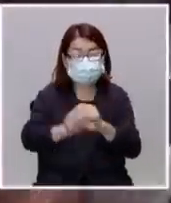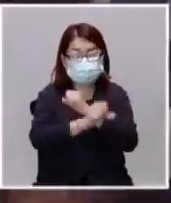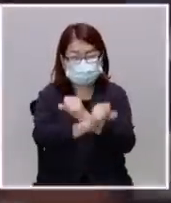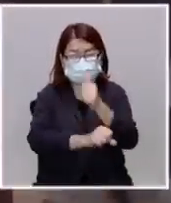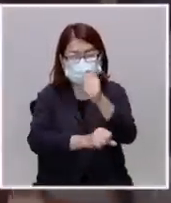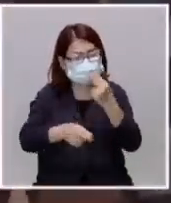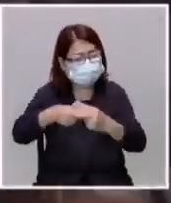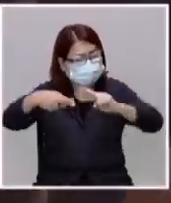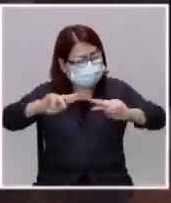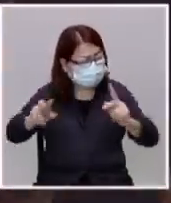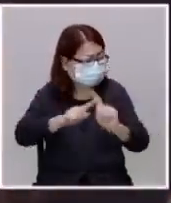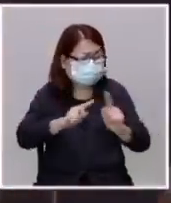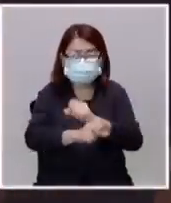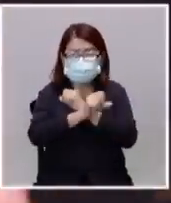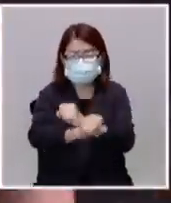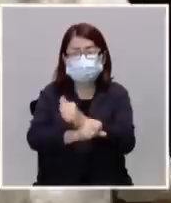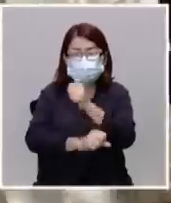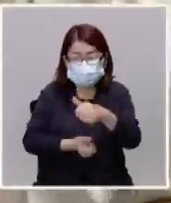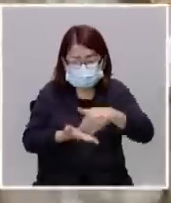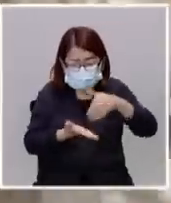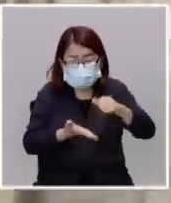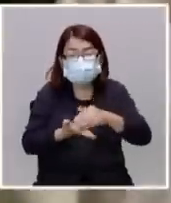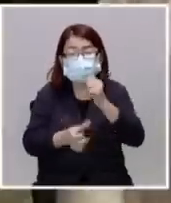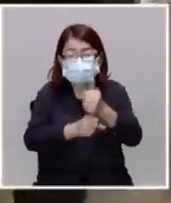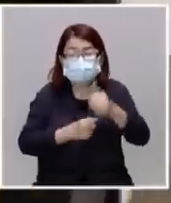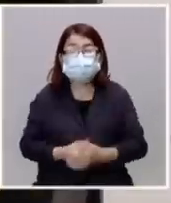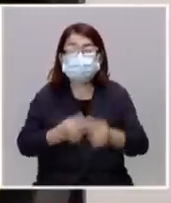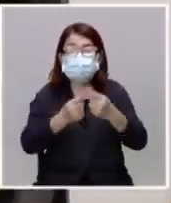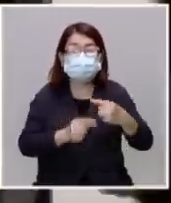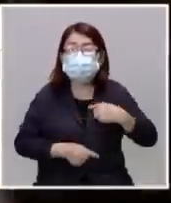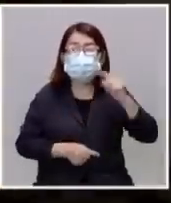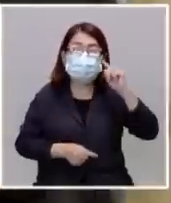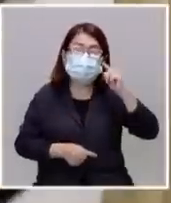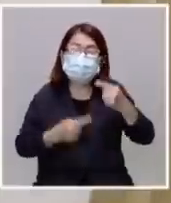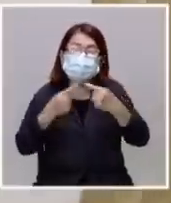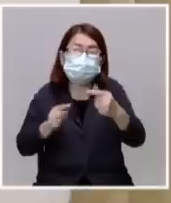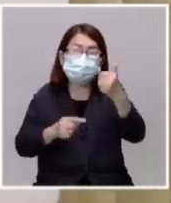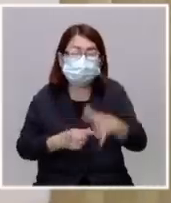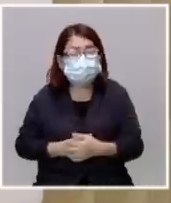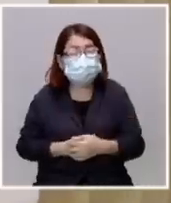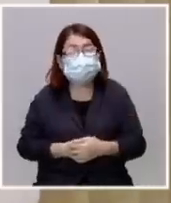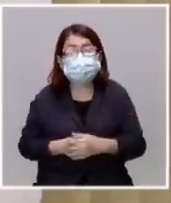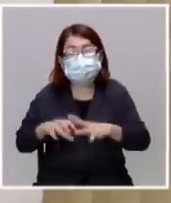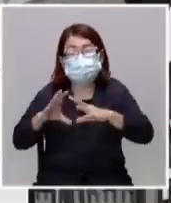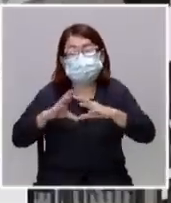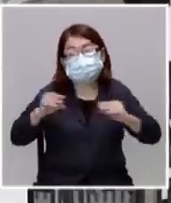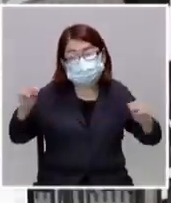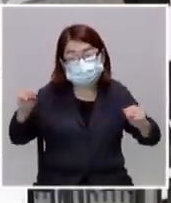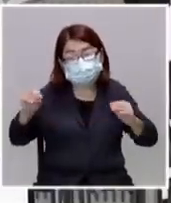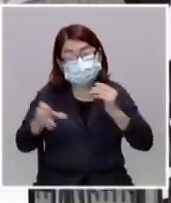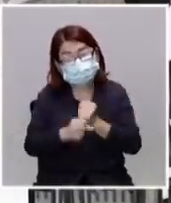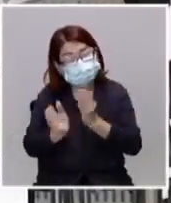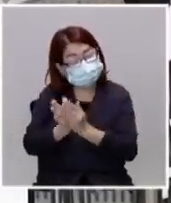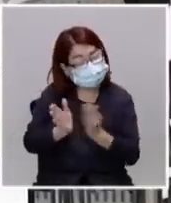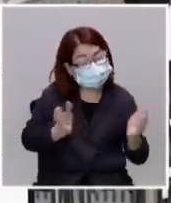ของ CEO ซิโนแวคนะคะแต่ยังไม่สามารถตอบได้ว่าวัคซีนเนี่ยมันช่วยยุติหรือว่าลดการแพร่ระบาดของไวรัสได้เท่าไหร่กันแน่แต่สามาร